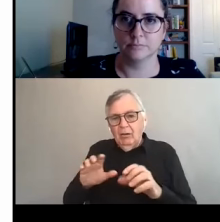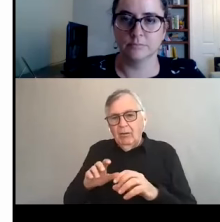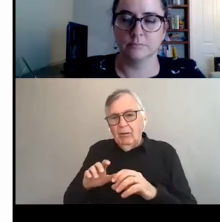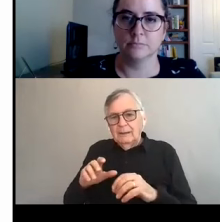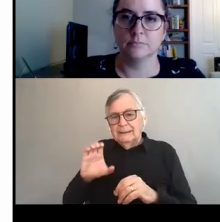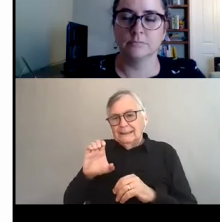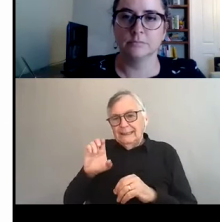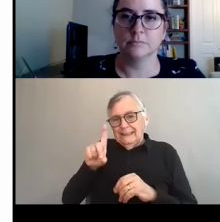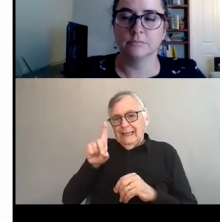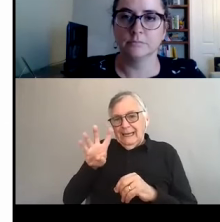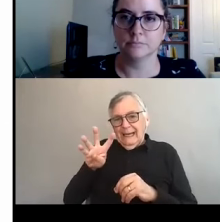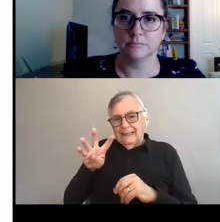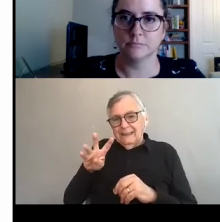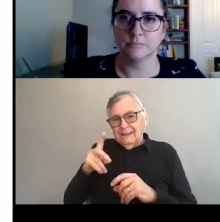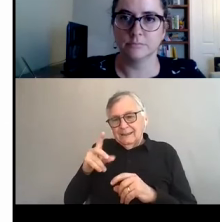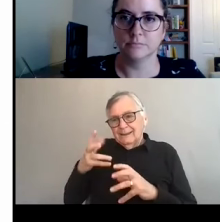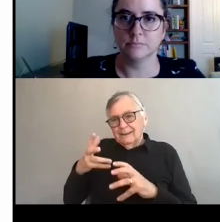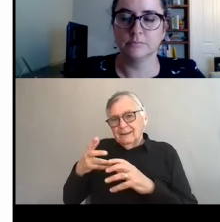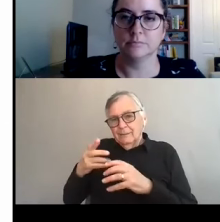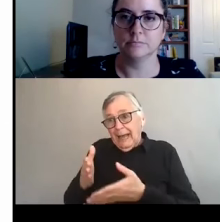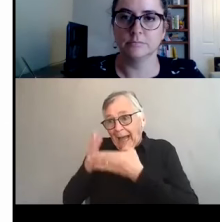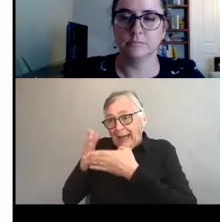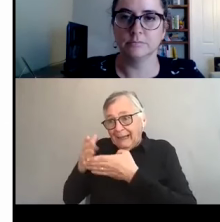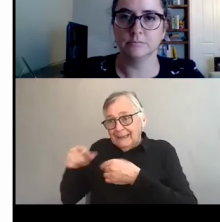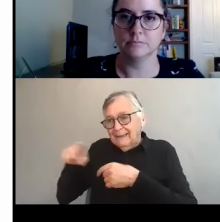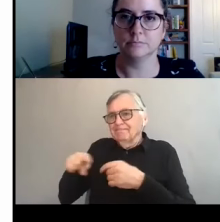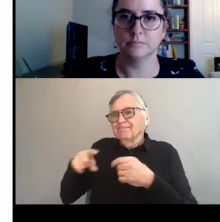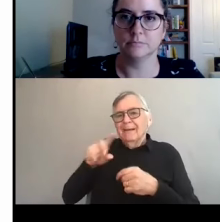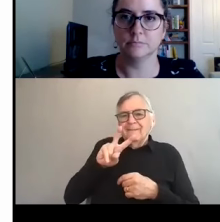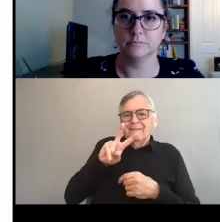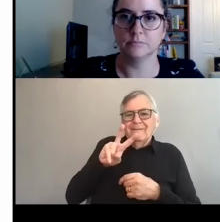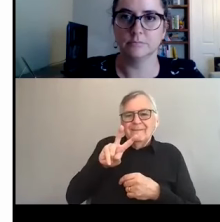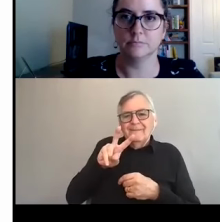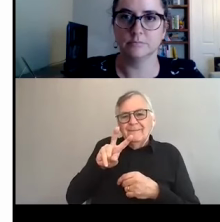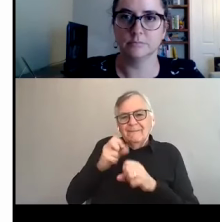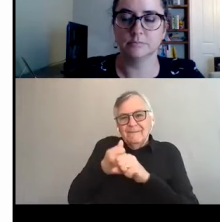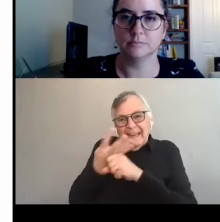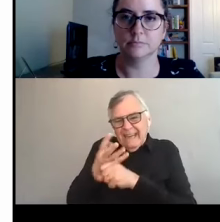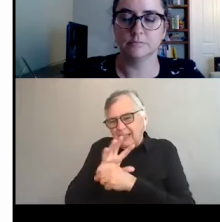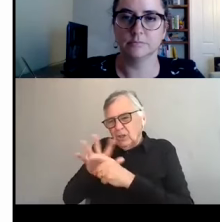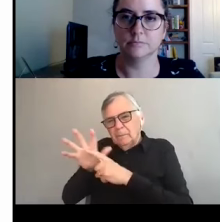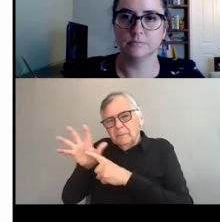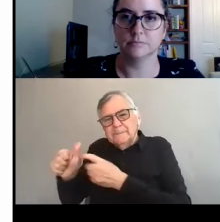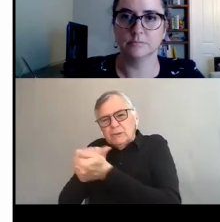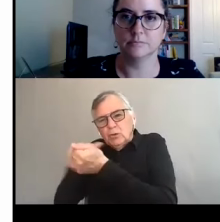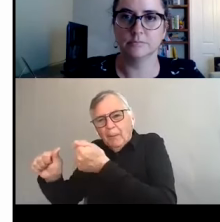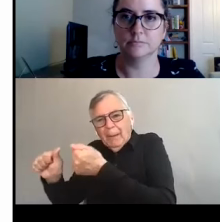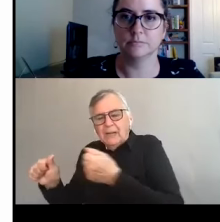positives, qui sont les fameuses cellules helper, qui vont aller dire aux lymphocytes B, « Hey, prolifère,